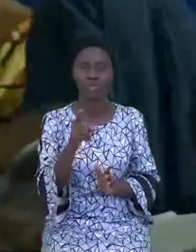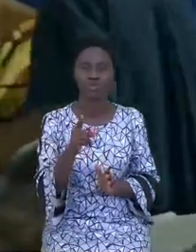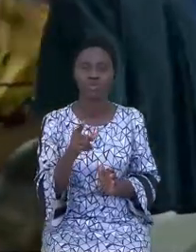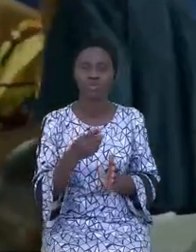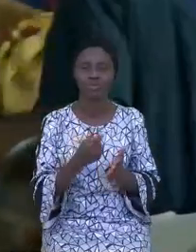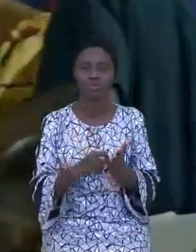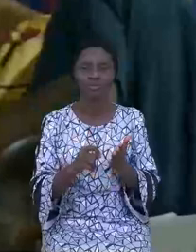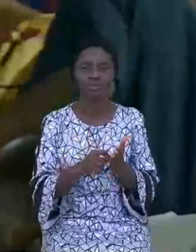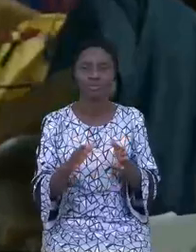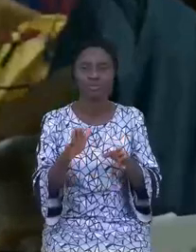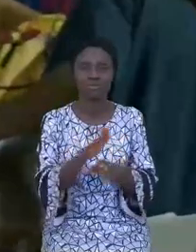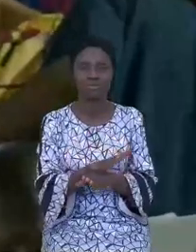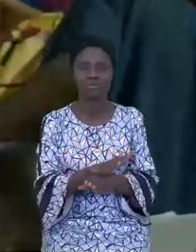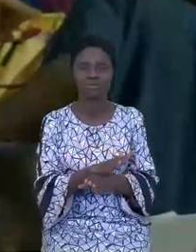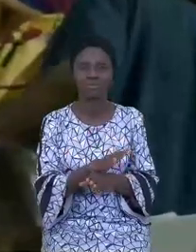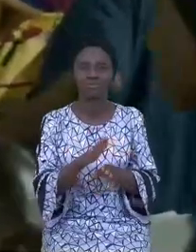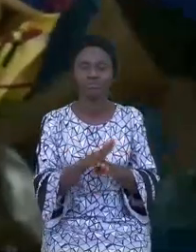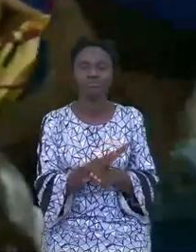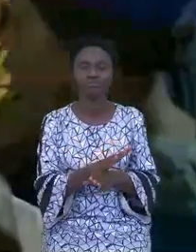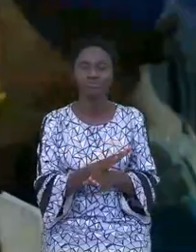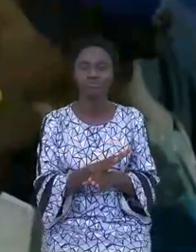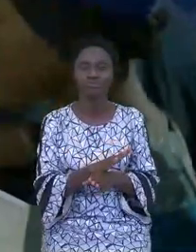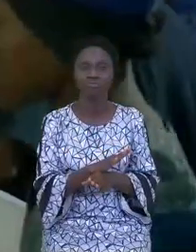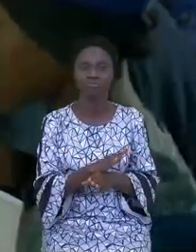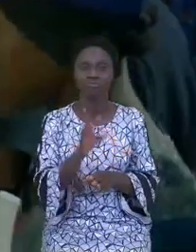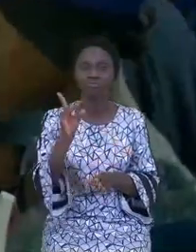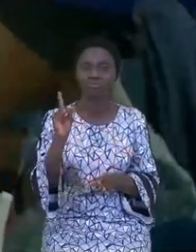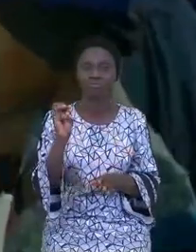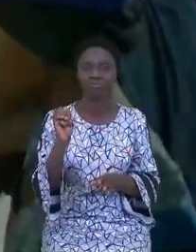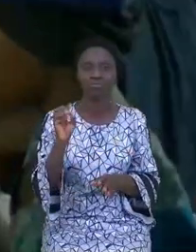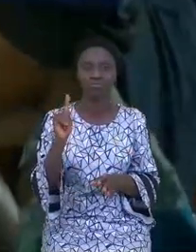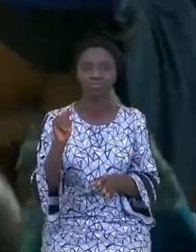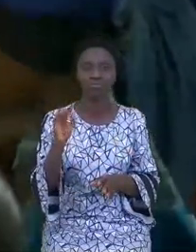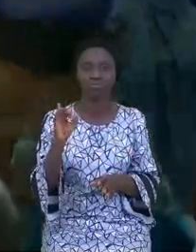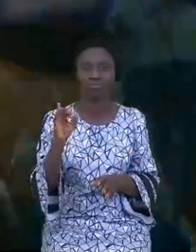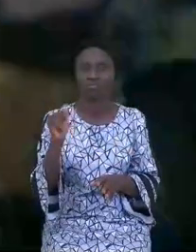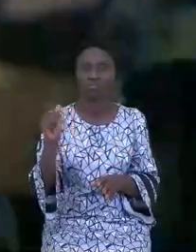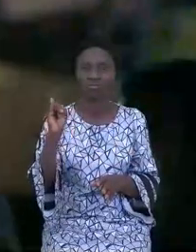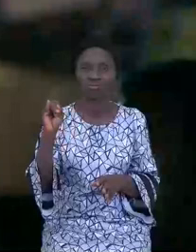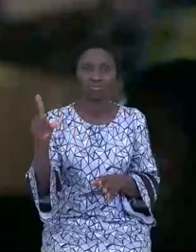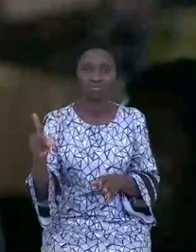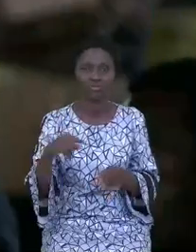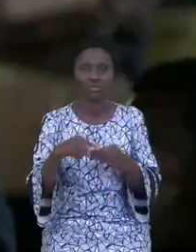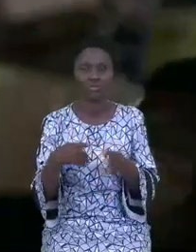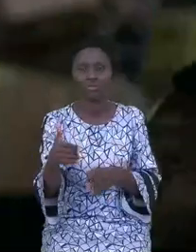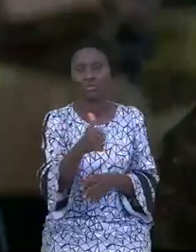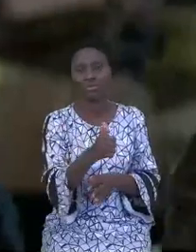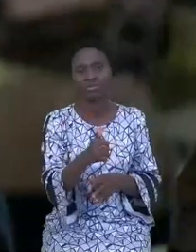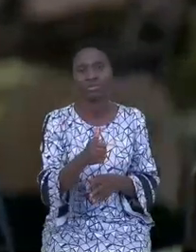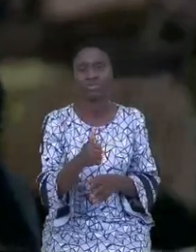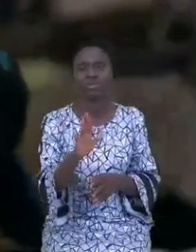ont manifesté leur foi en Christ et qui ont donné leur vie au Seigneur ce soir. Occupons-nous rapidement